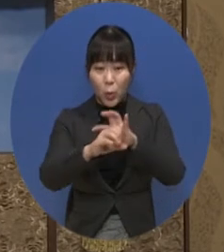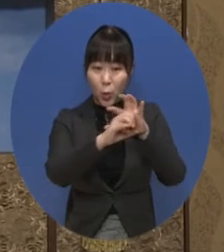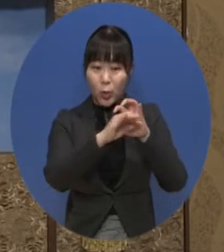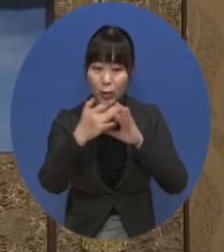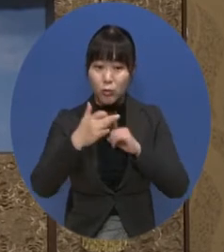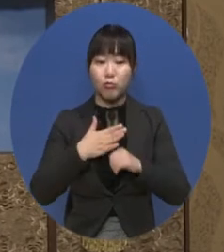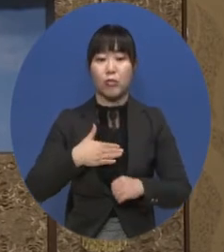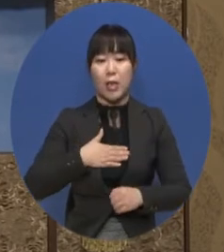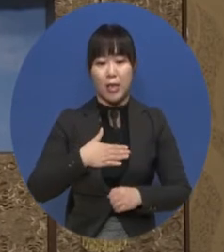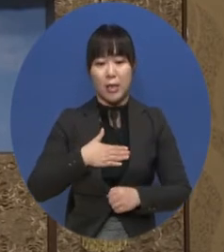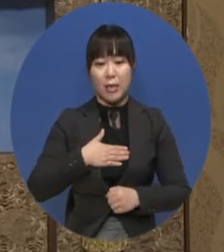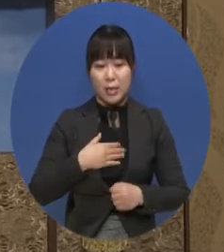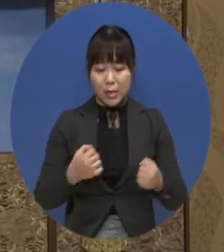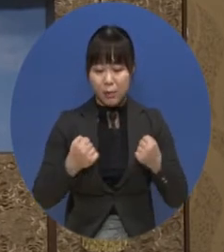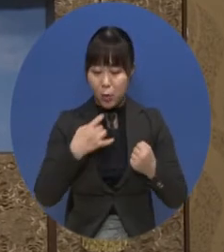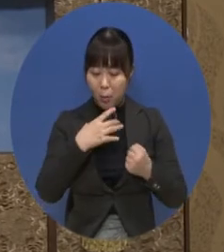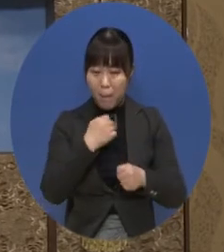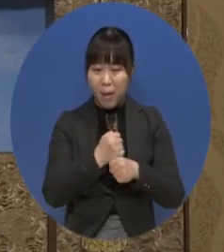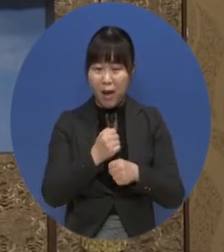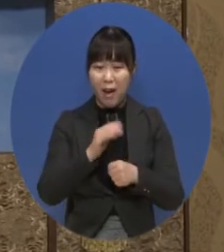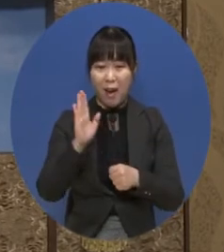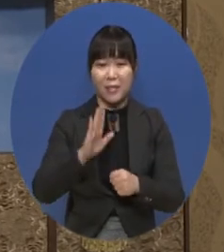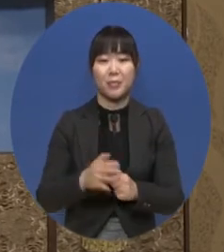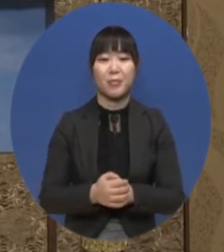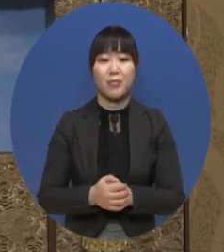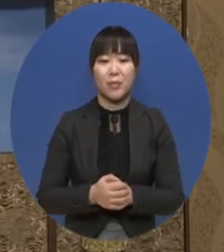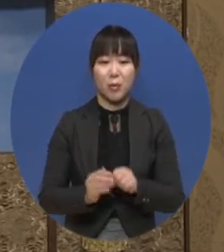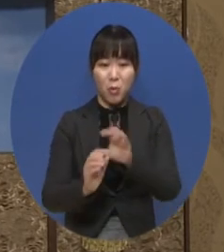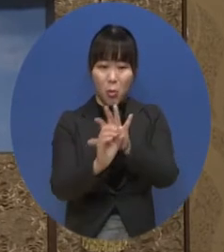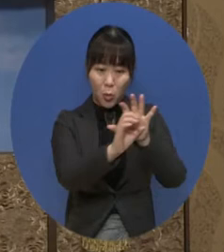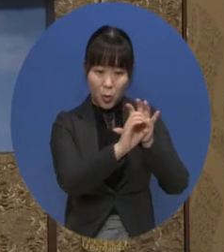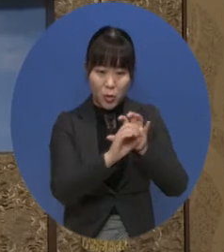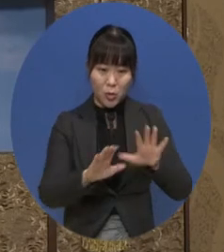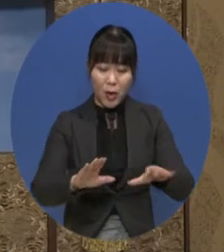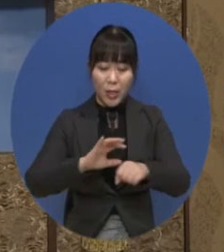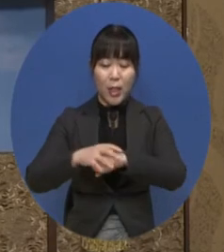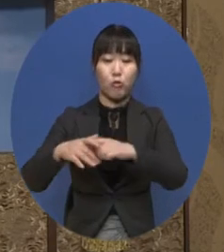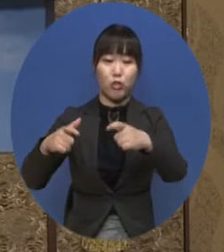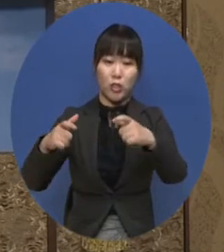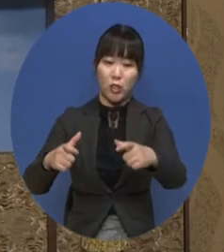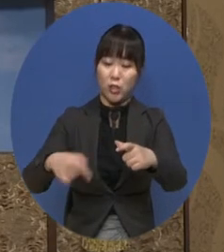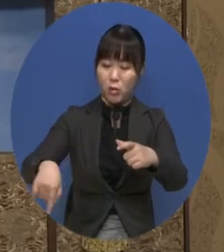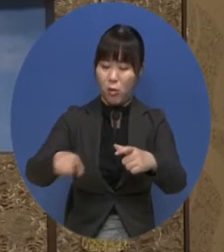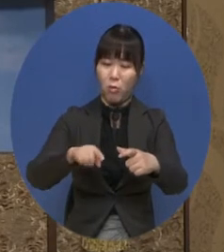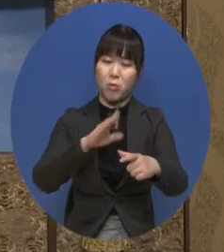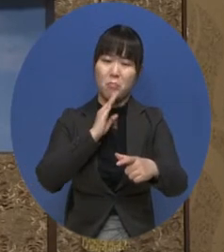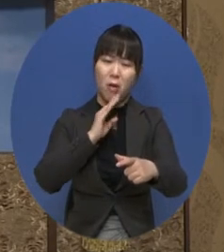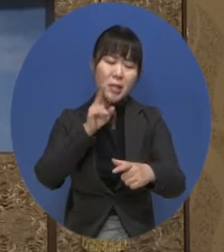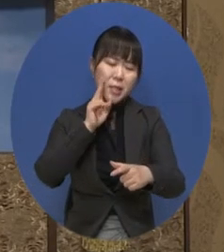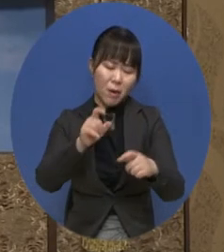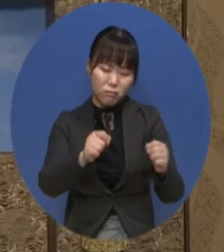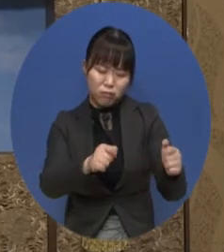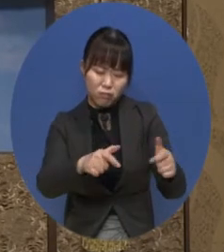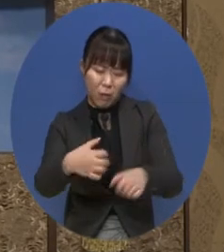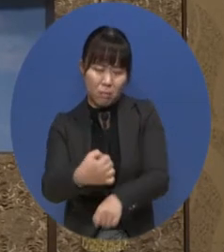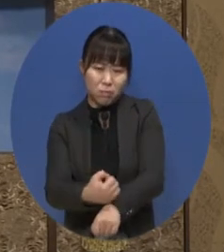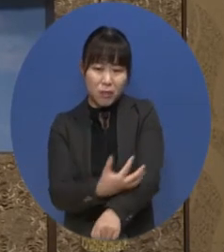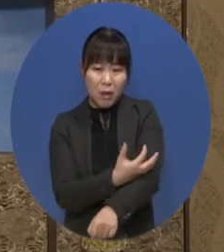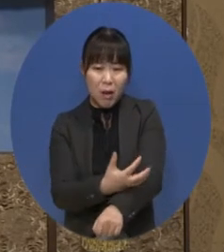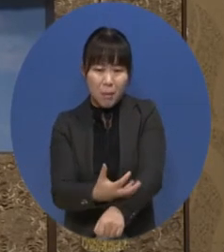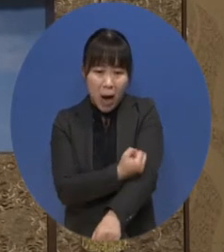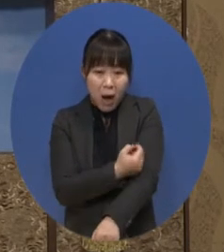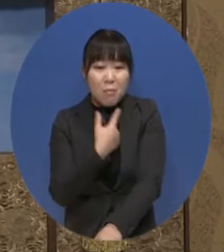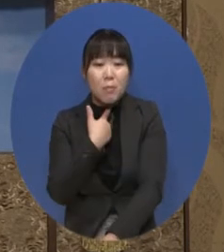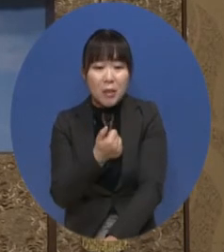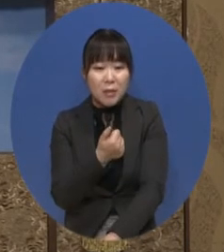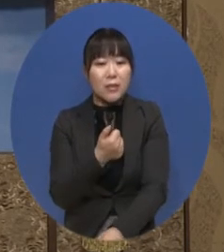저희 혼자의 힘으로 만들어진 건 아니고요. 네. 코로나19가 이번에 대구 지역에서 네. 굉장히 심각하게 확산이 됐잖아요. 그렇죠.